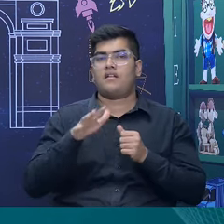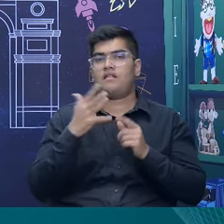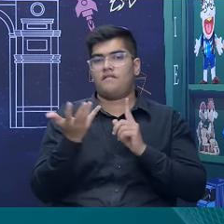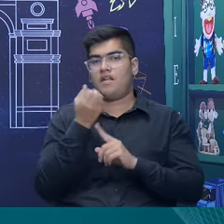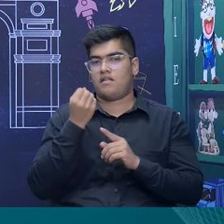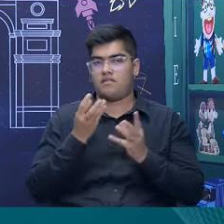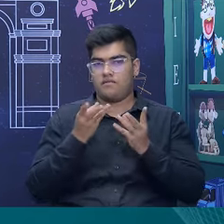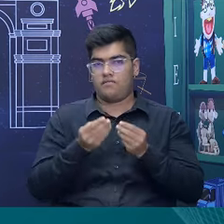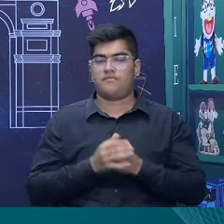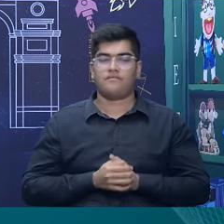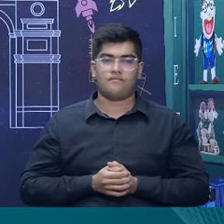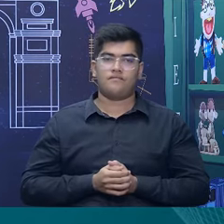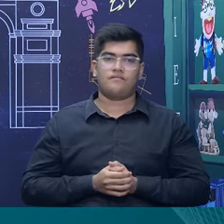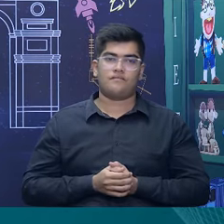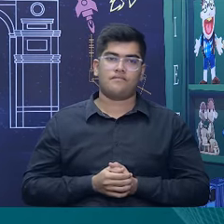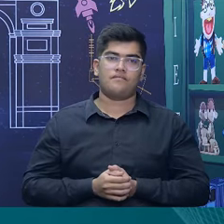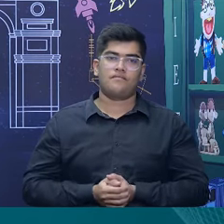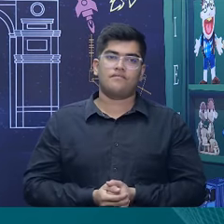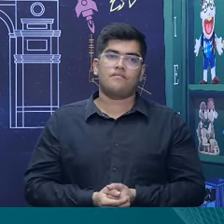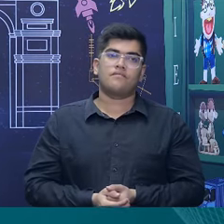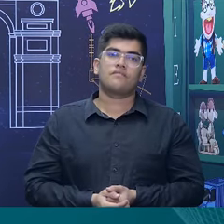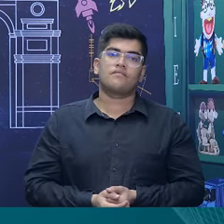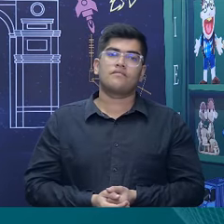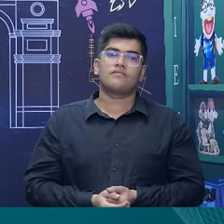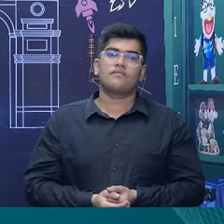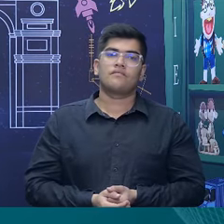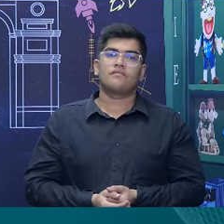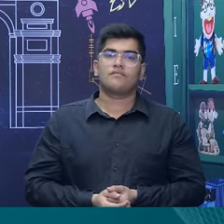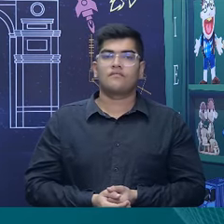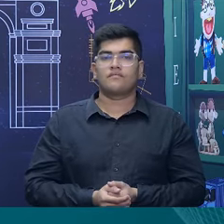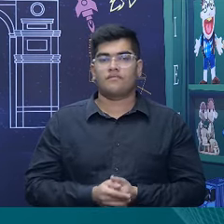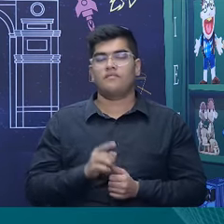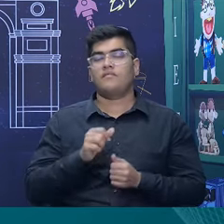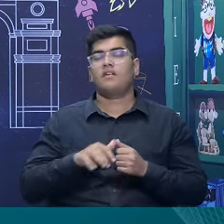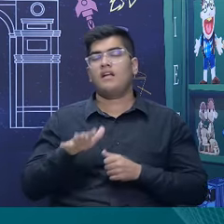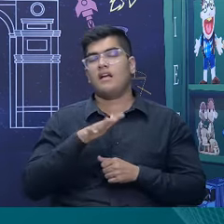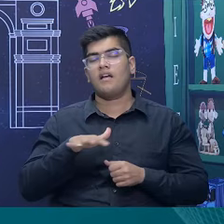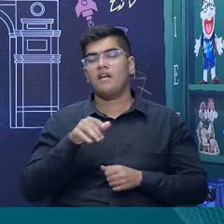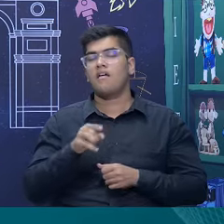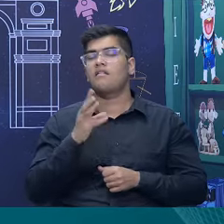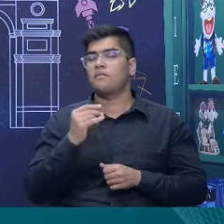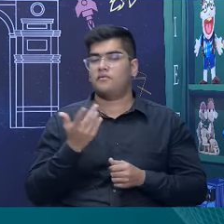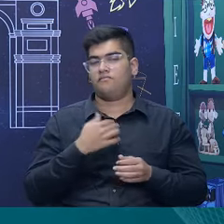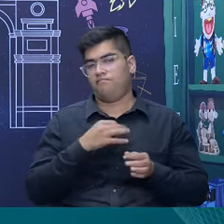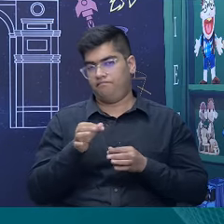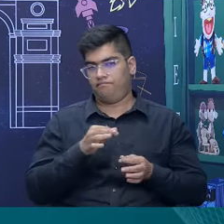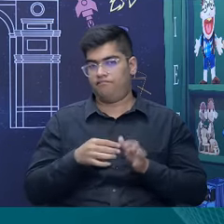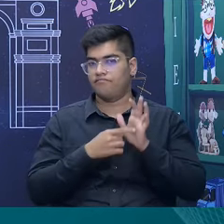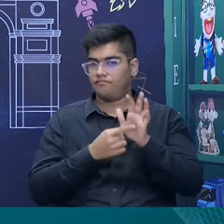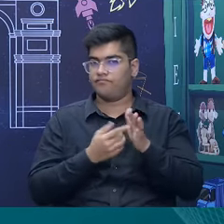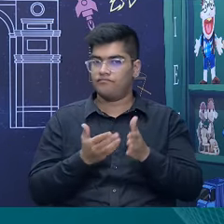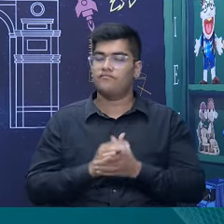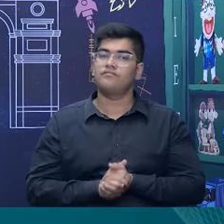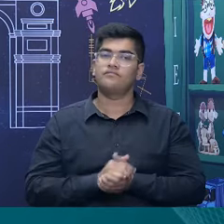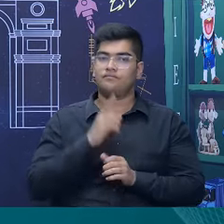है सो जो एरिया है वो हम देखते हैं कैसे कर सकते हैं देखिए यहां पे ना